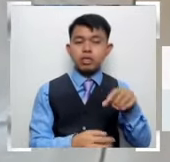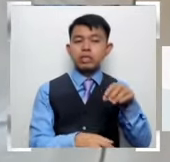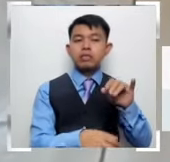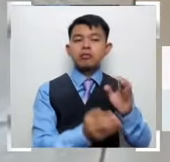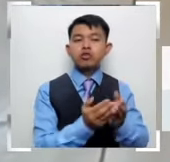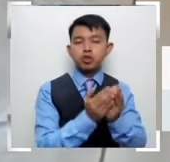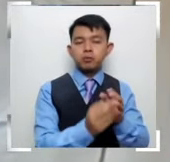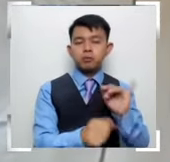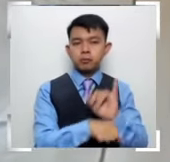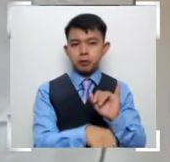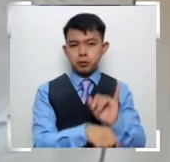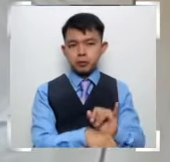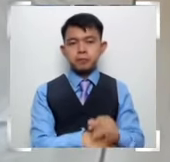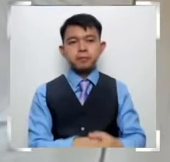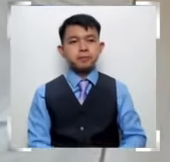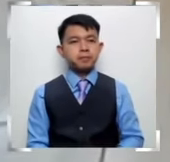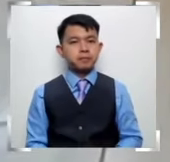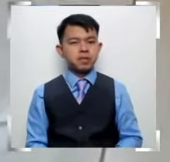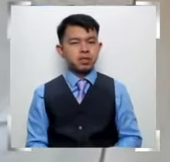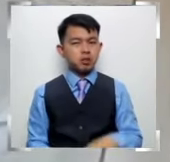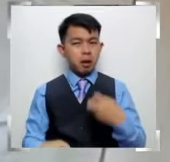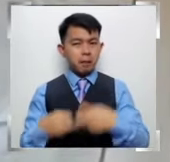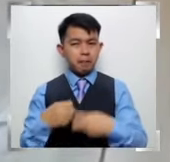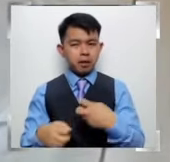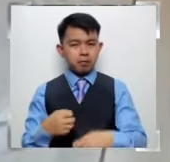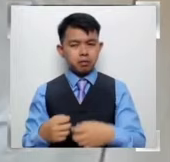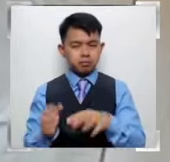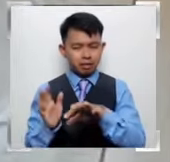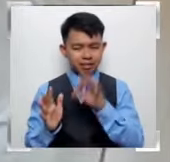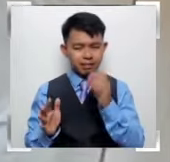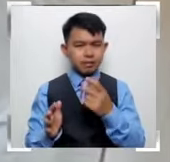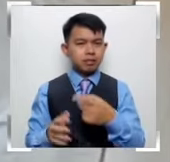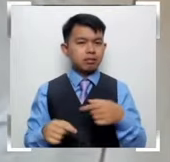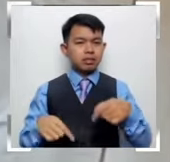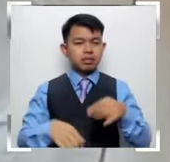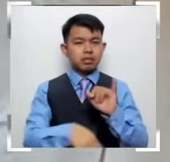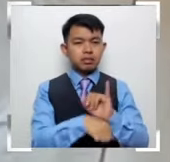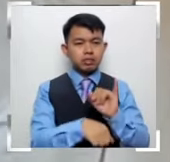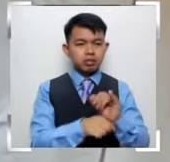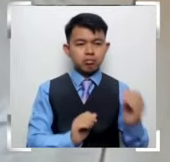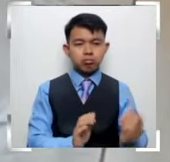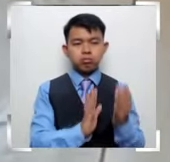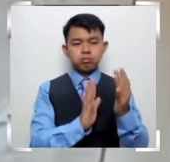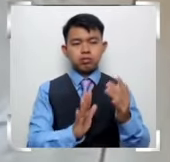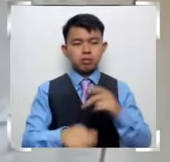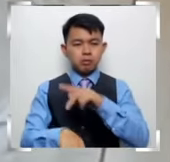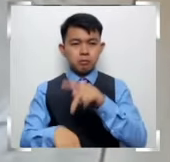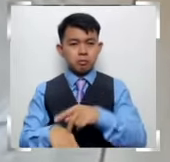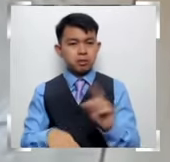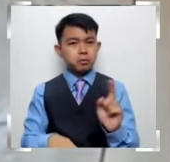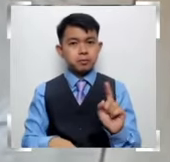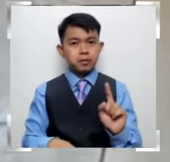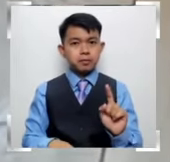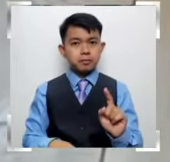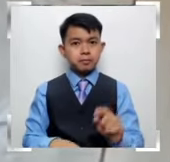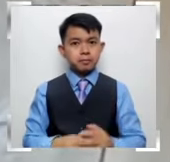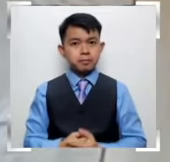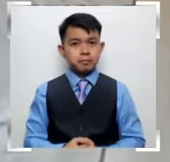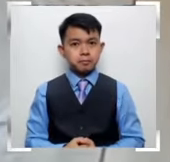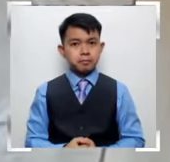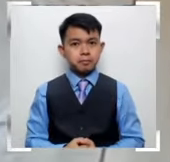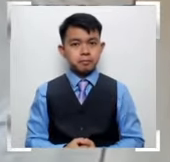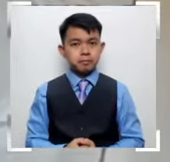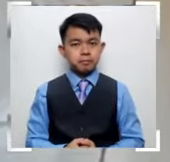single biggest issue that the industry faces in the Philippines. And it's the reason